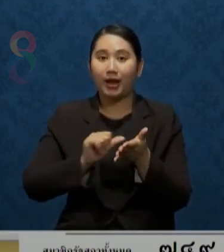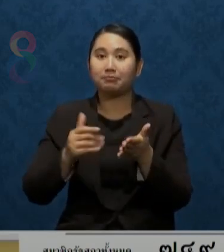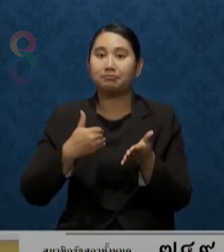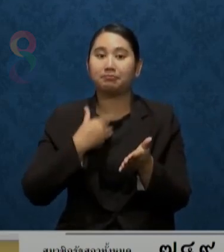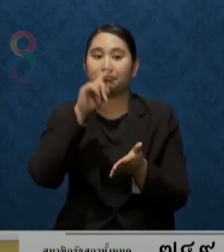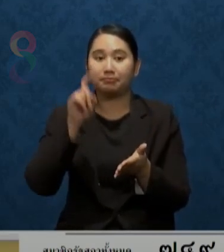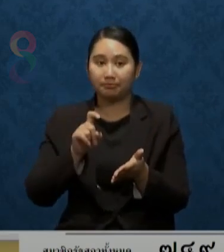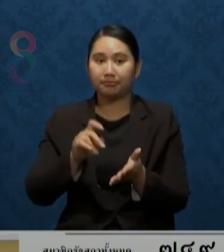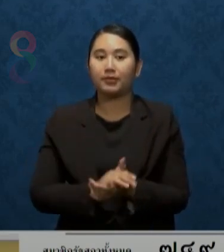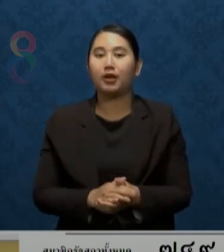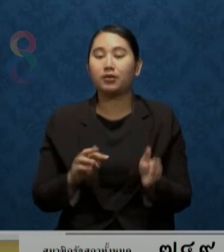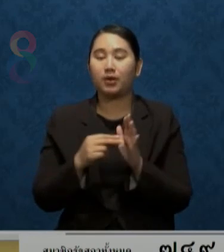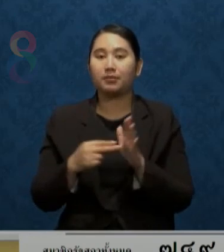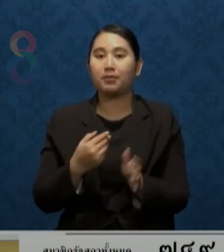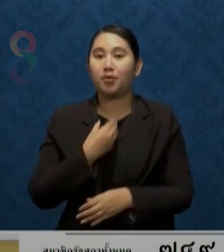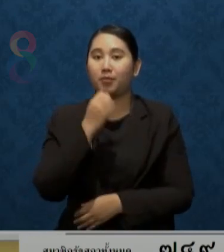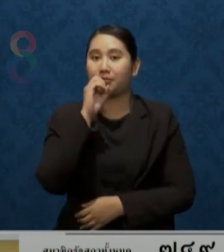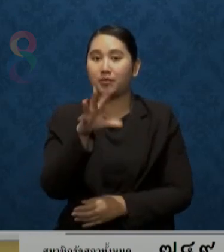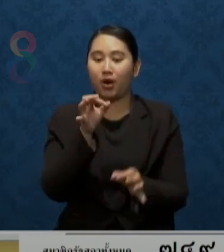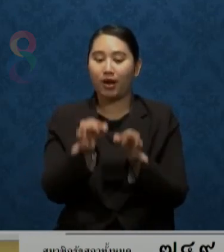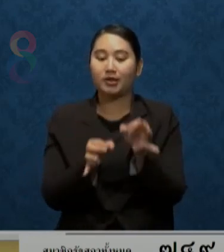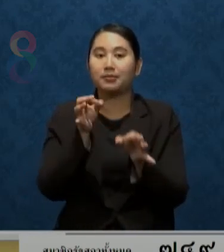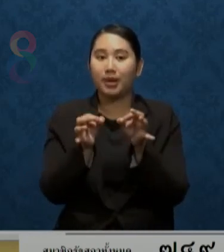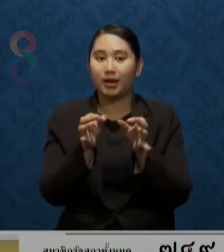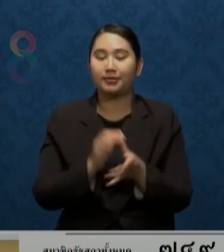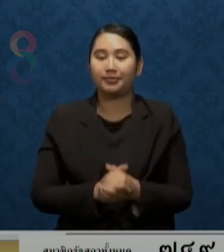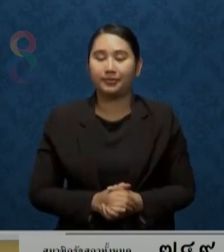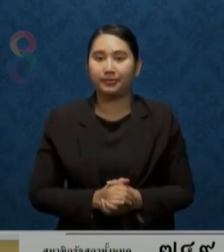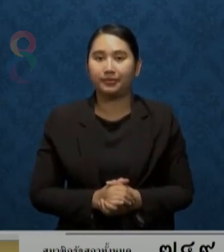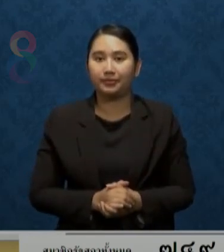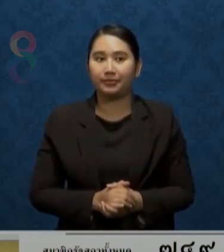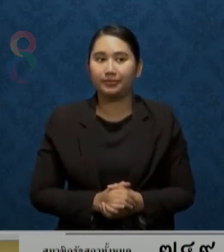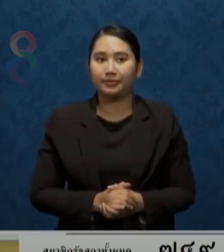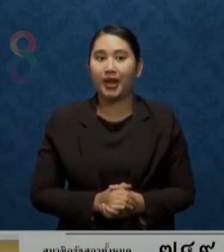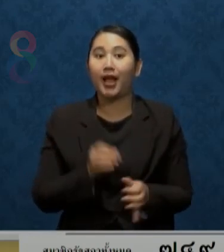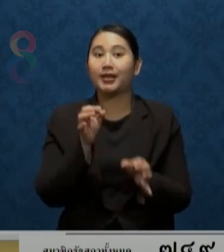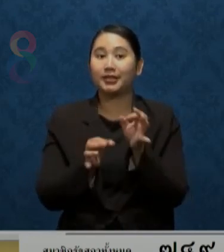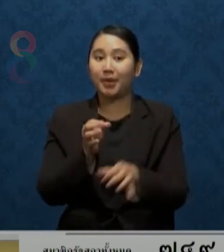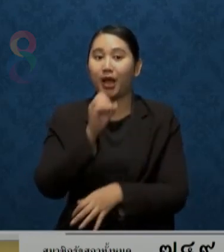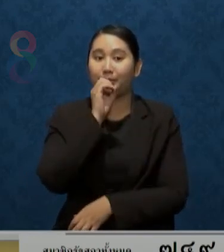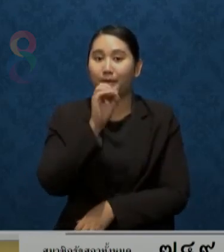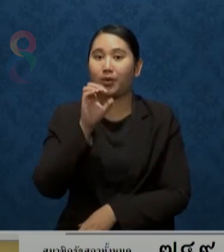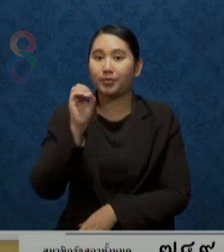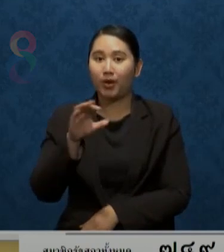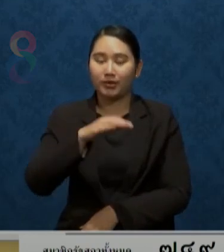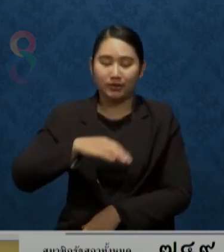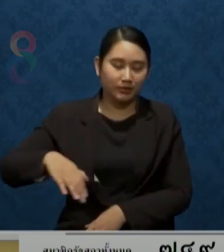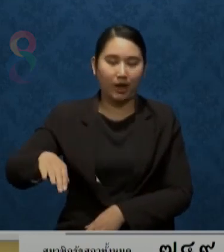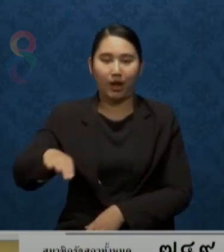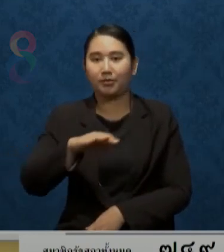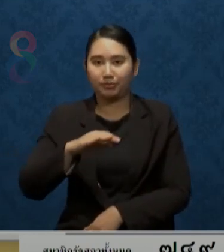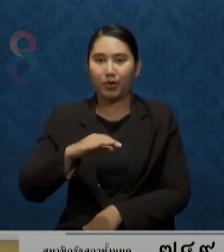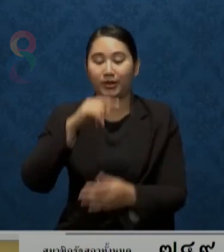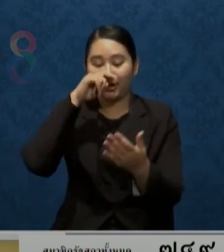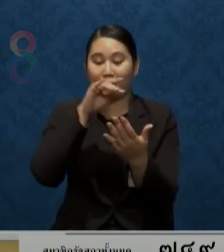ครับผมก็ต้องเรียนให้ท่านประธานสภาและท่านสมาชิกกับพี่น้องประชาชน